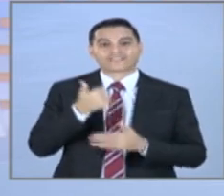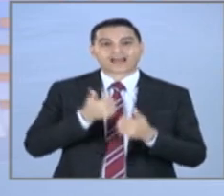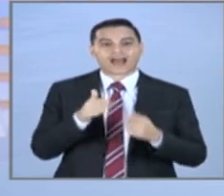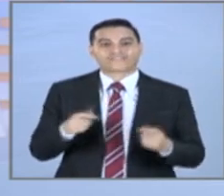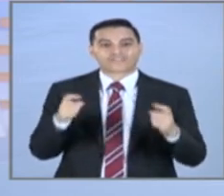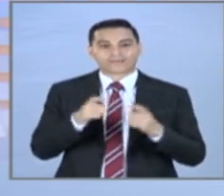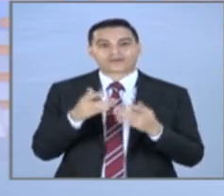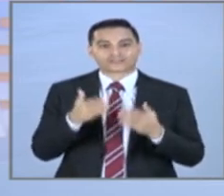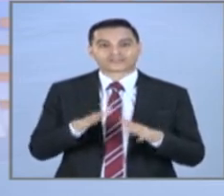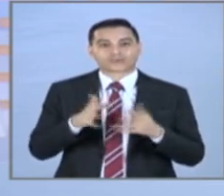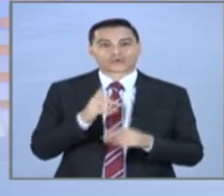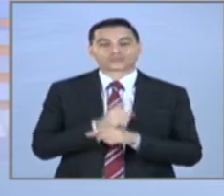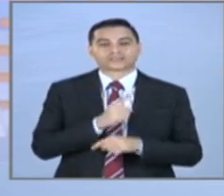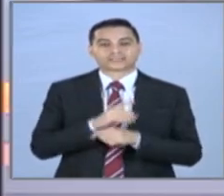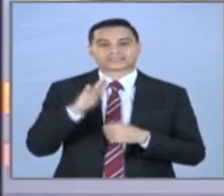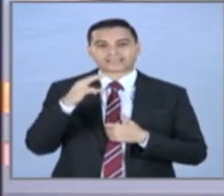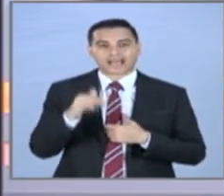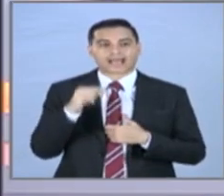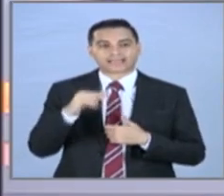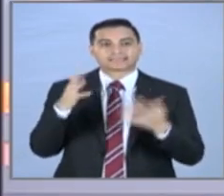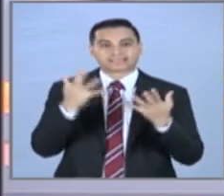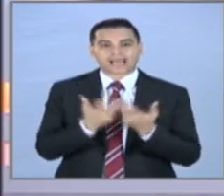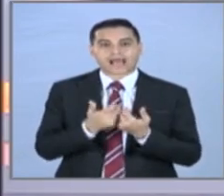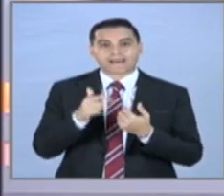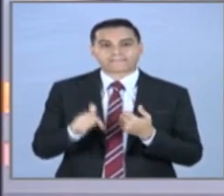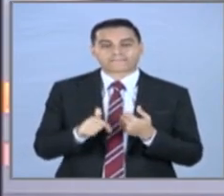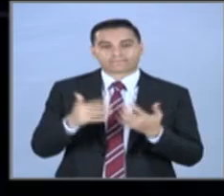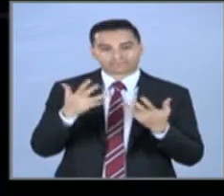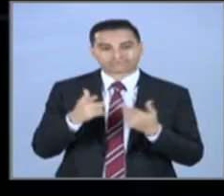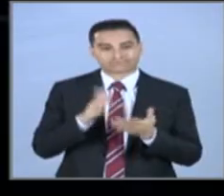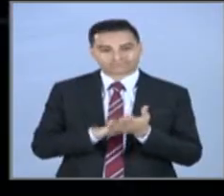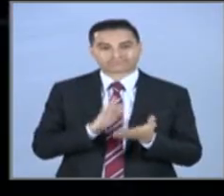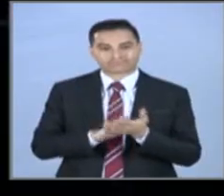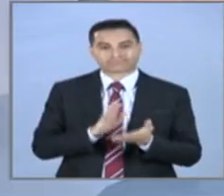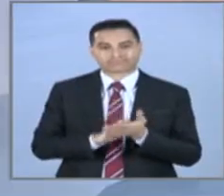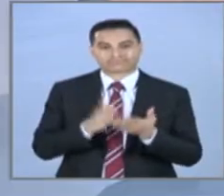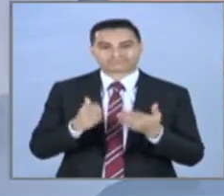أستاذ سعيد غانم ب 80 نقطة. برافو عليك والله.